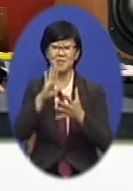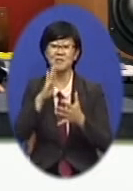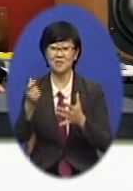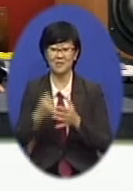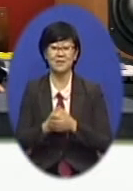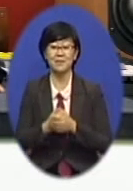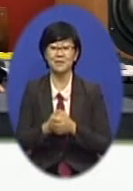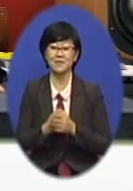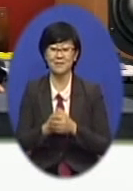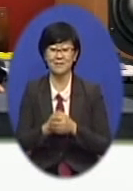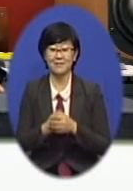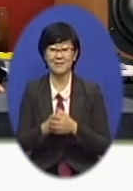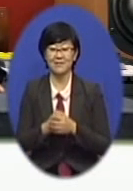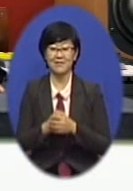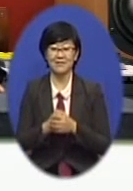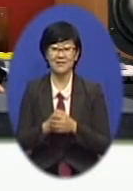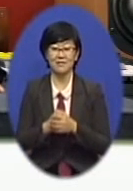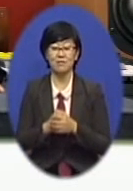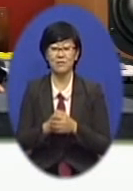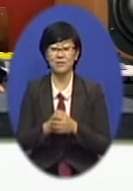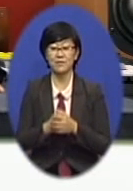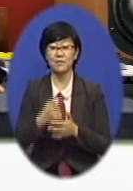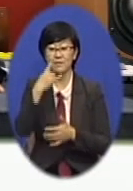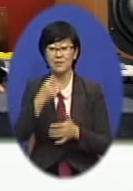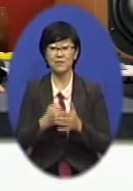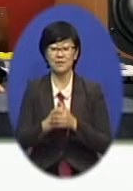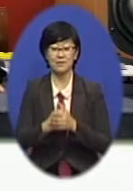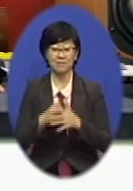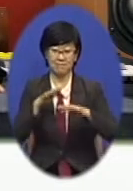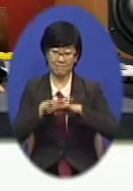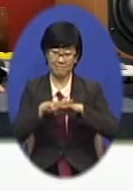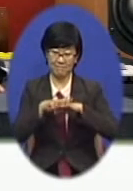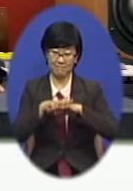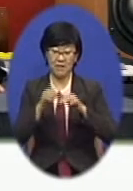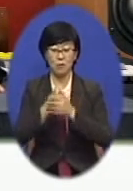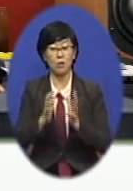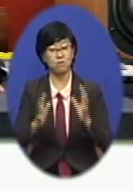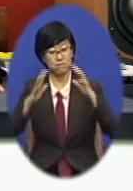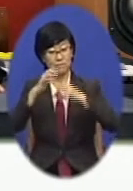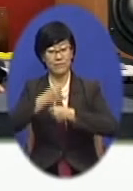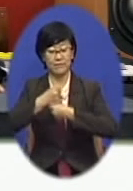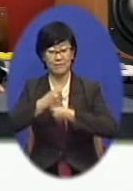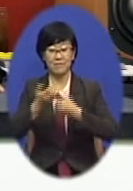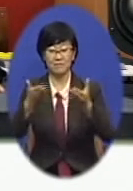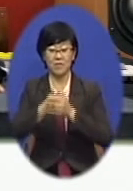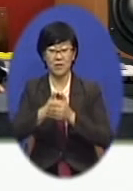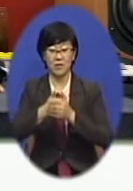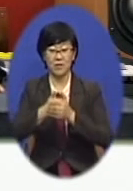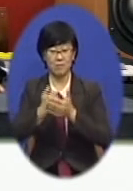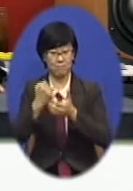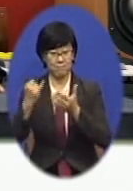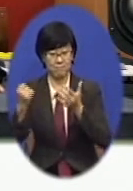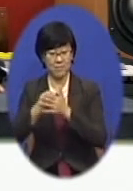그렇죠? 예. 예. 그러면 감사합니다. 어머니가 예. 이렇게 농사해서 주시면 그 며느님들도 예. 어머니한테 뭔가 좀